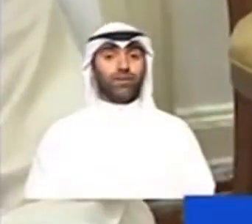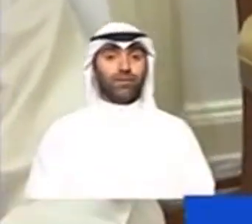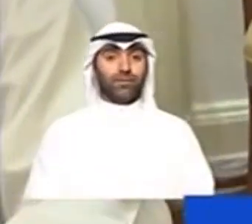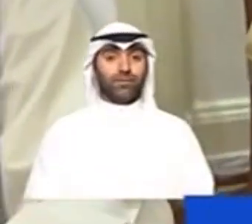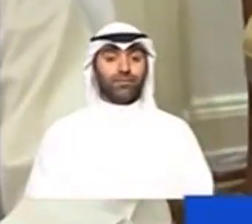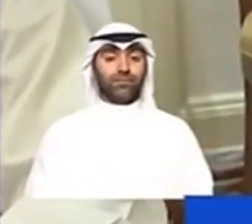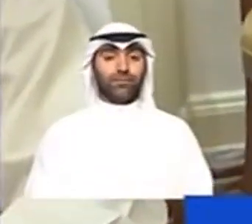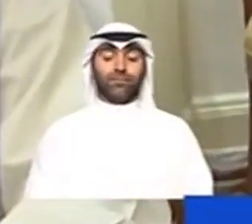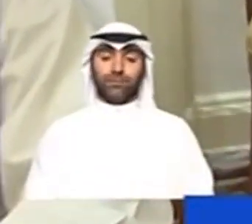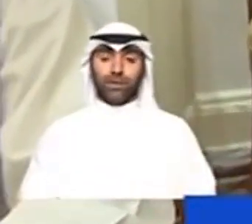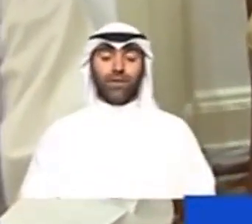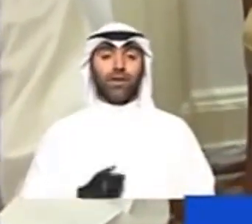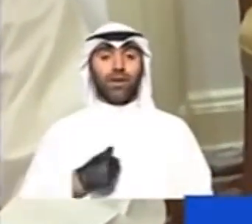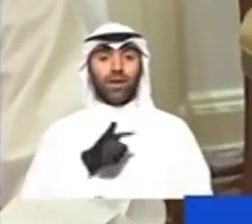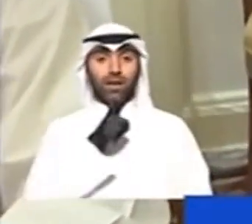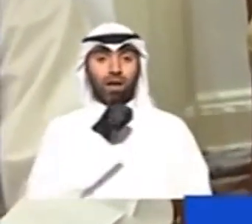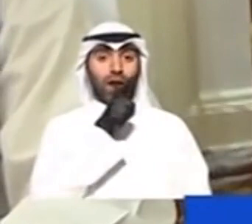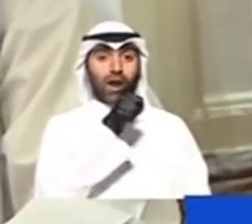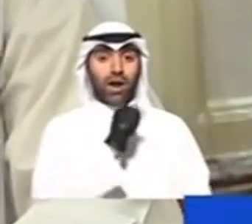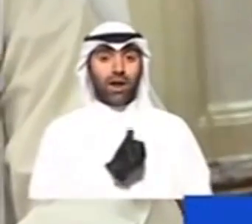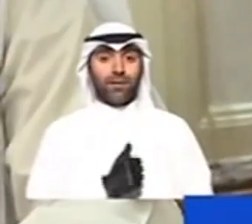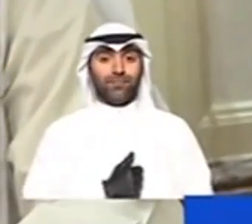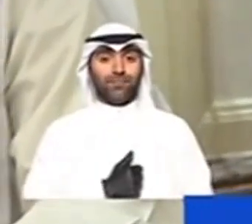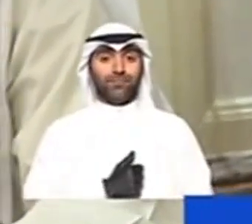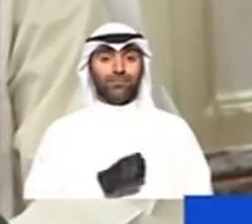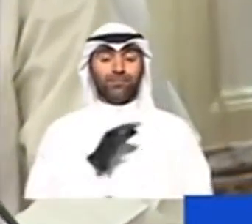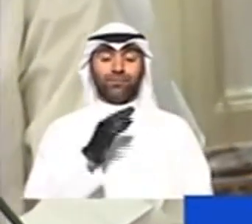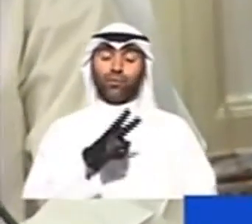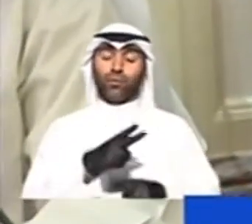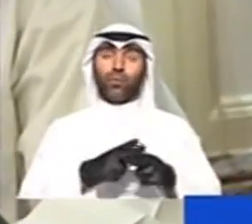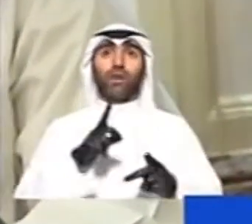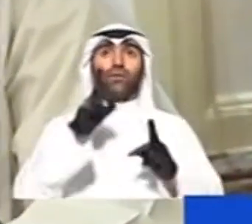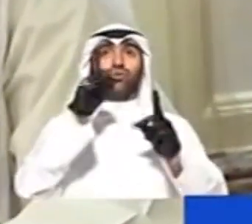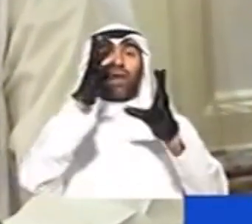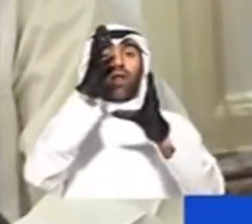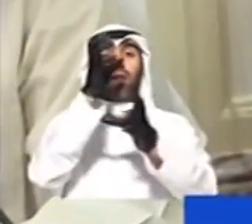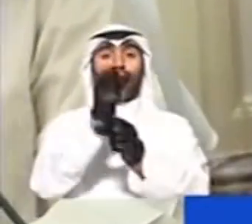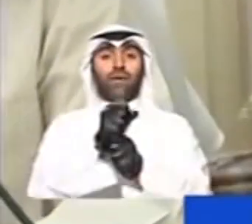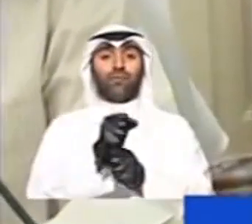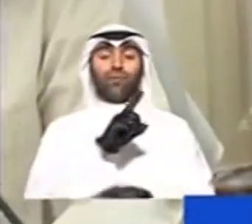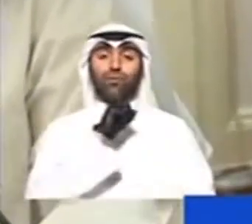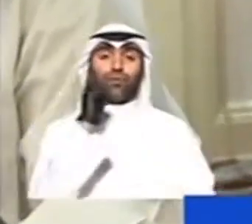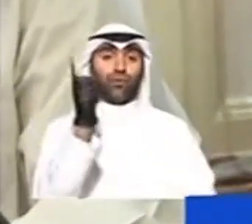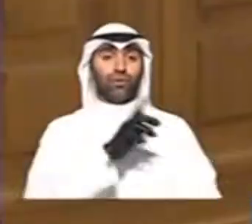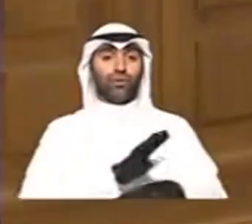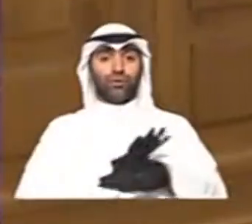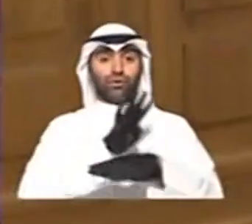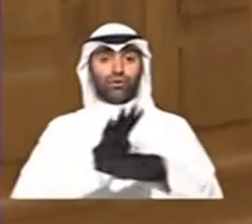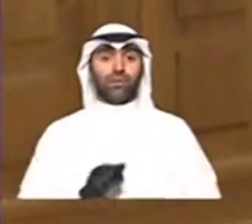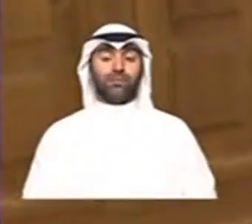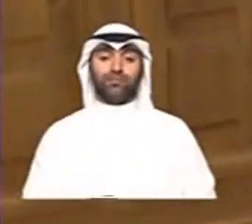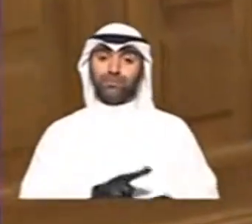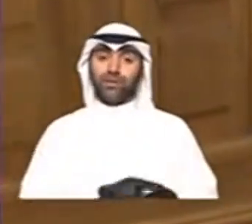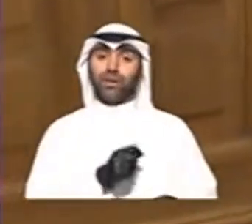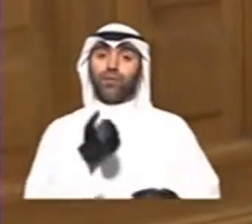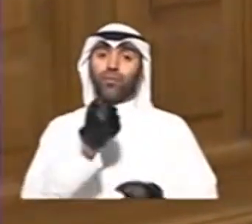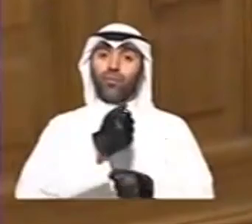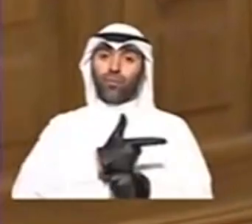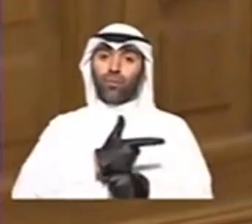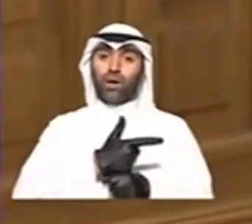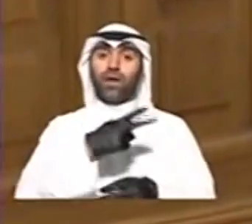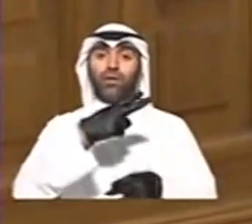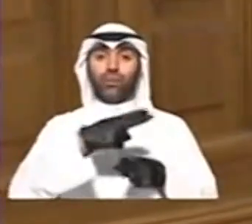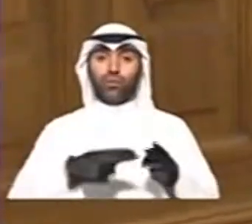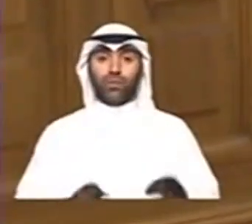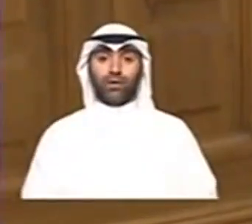الشرور والآفات. واستأذن سموكم بالترحيب بسمو ولي العهد حفظه الله، راجيا من